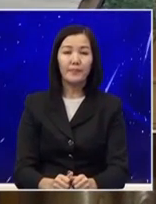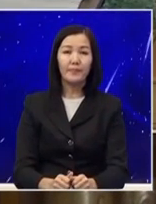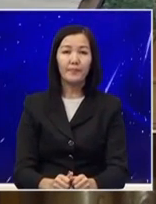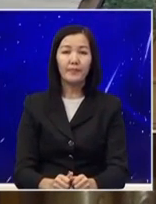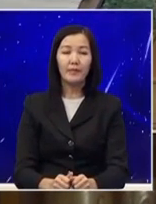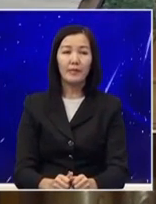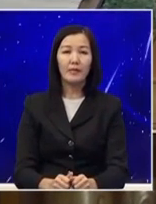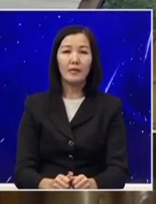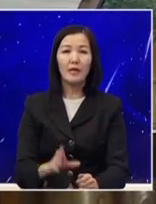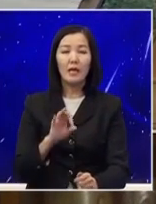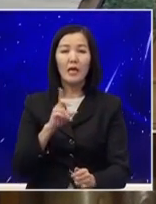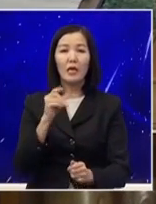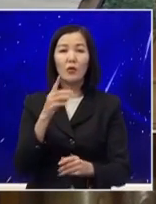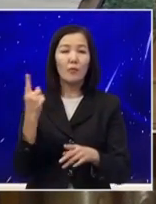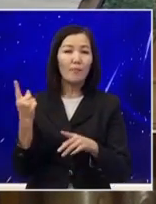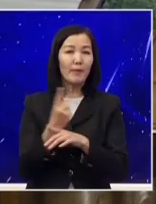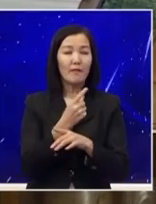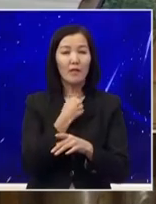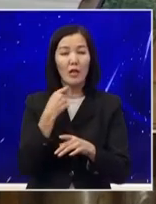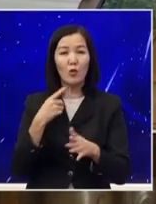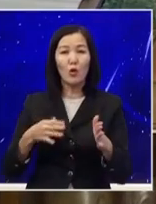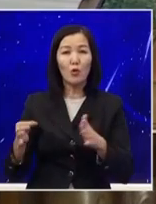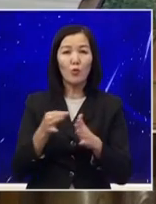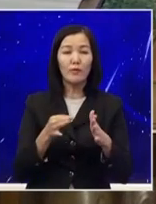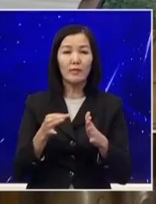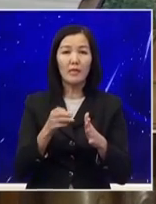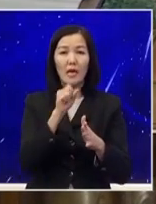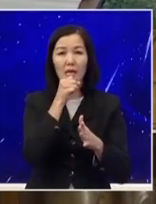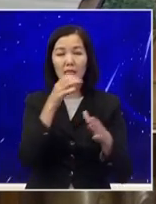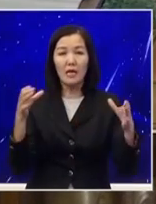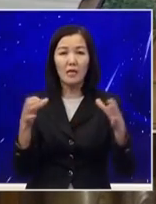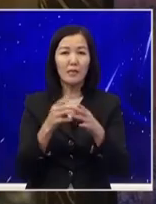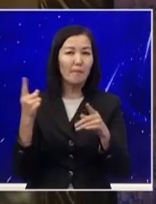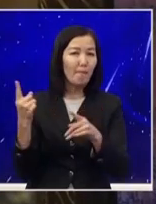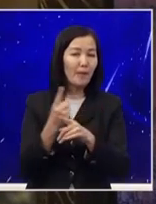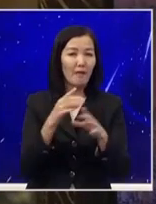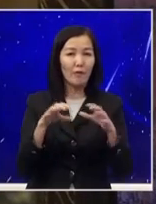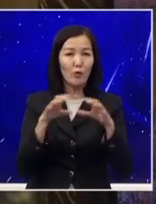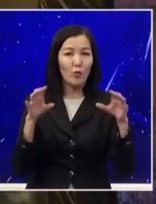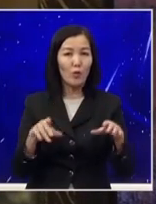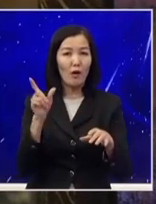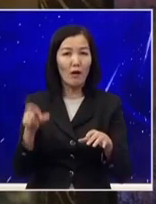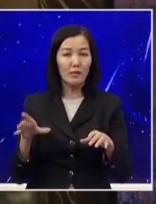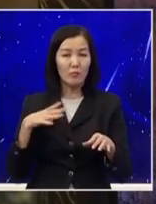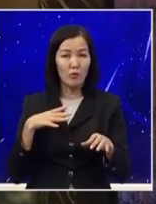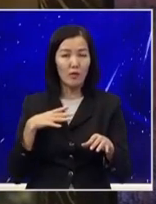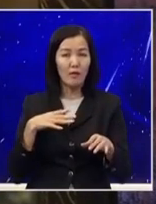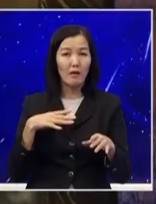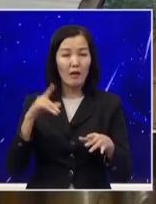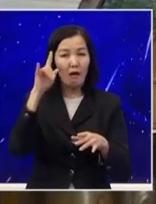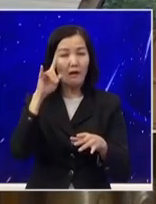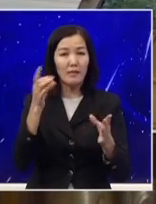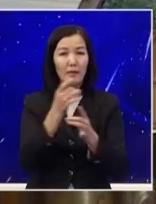кезімізде Егеубек алғашқы Талдықорған облысының ақсақалдар алғасы, алғашқы төрағасы. Қазақ мәдениетінің негізгі бір